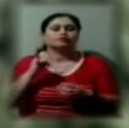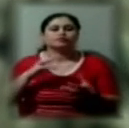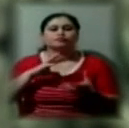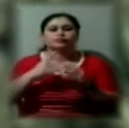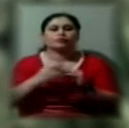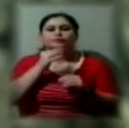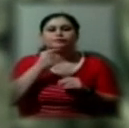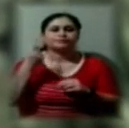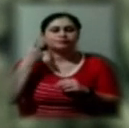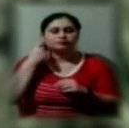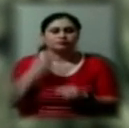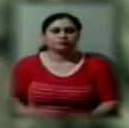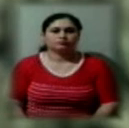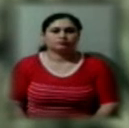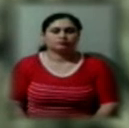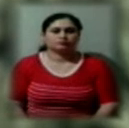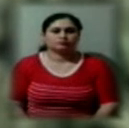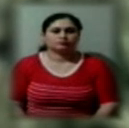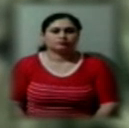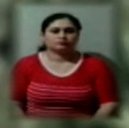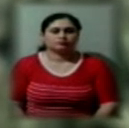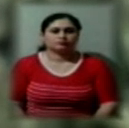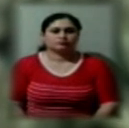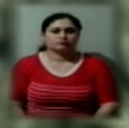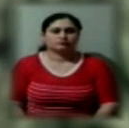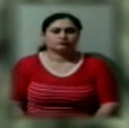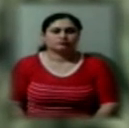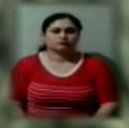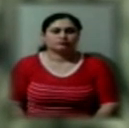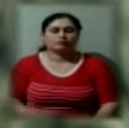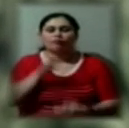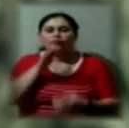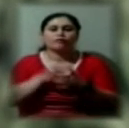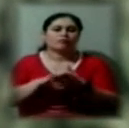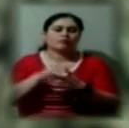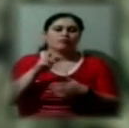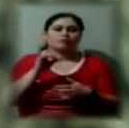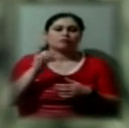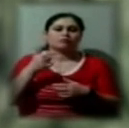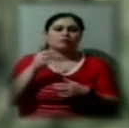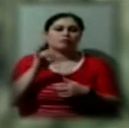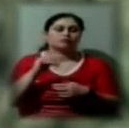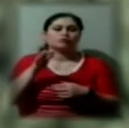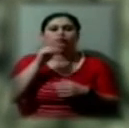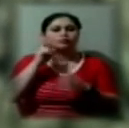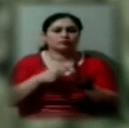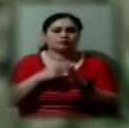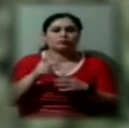преступление? Вот в общем, имя и фамилия Катерина Гандзюк, когда вы впервые услышали, узнали, прочитали? Ну